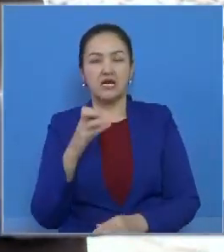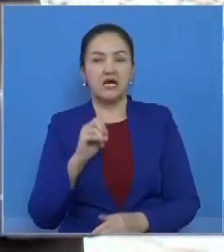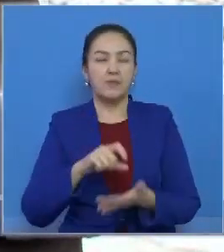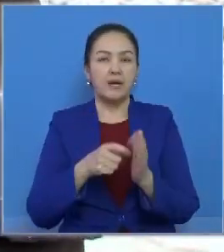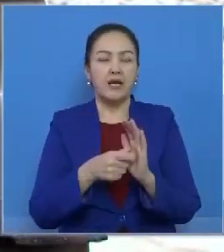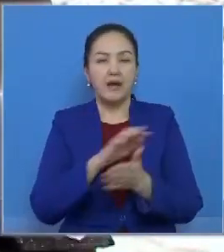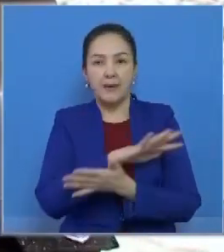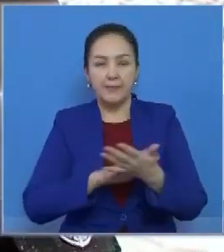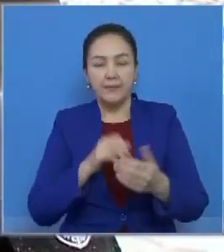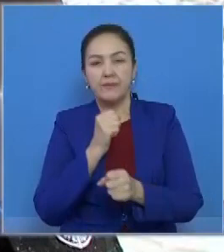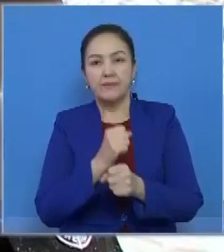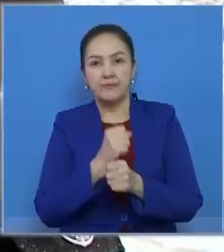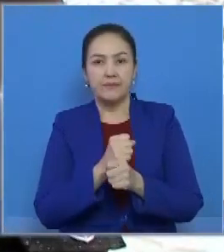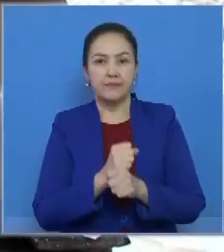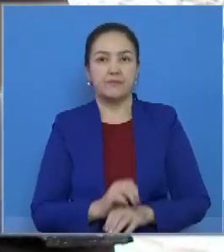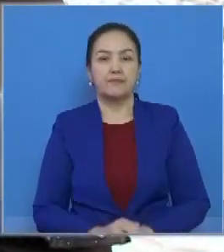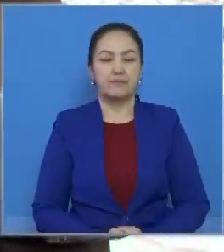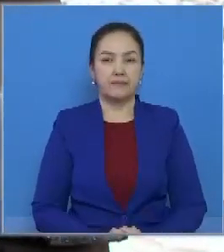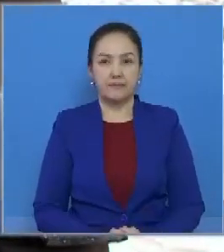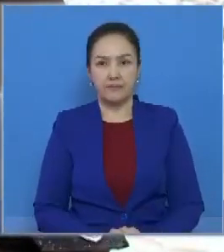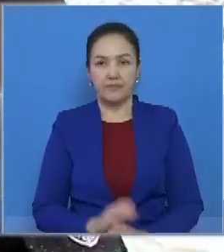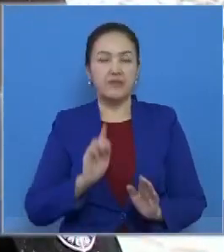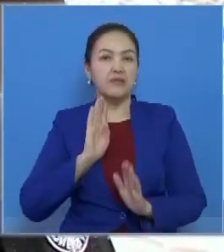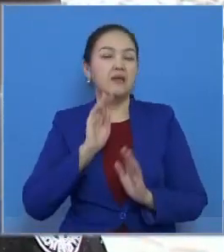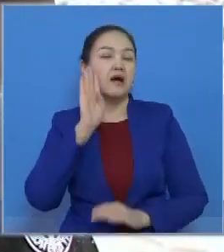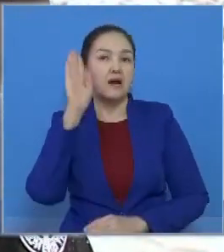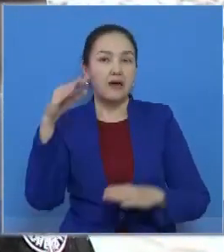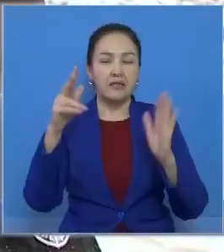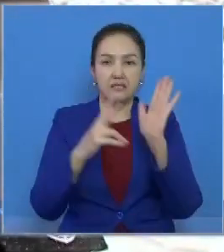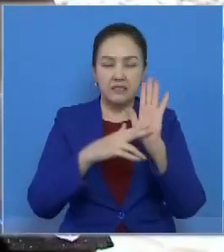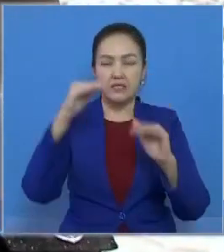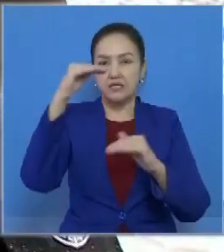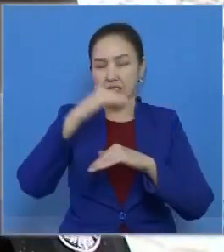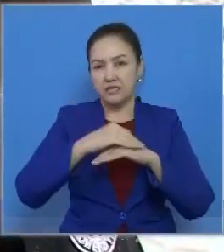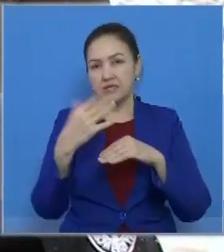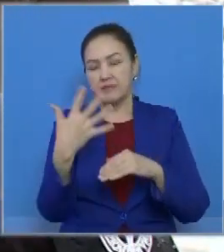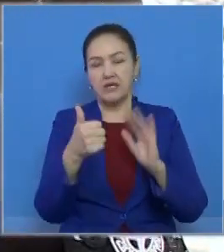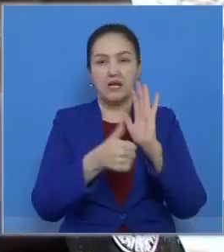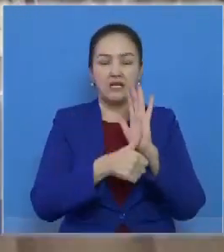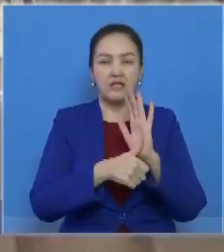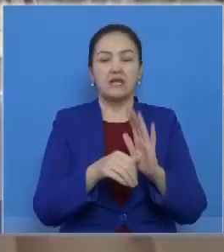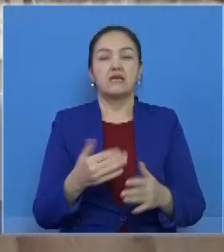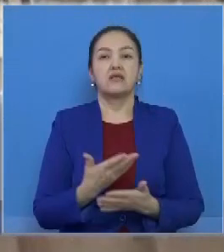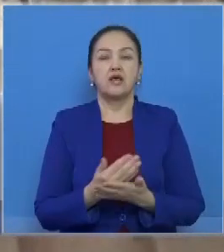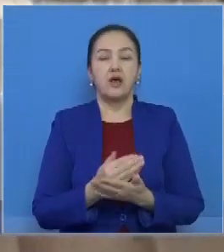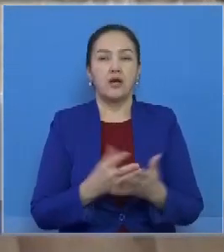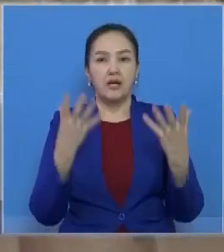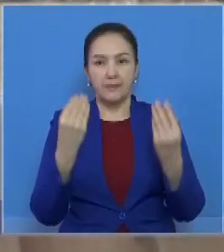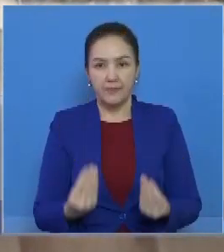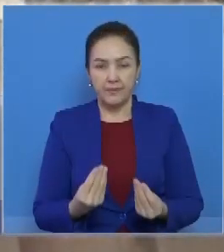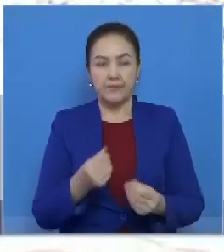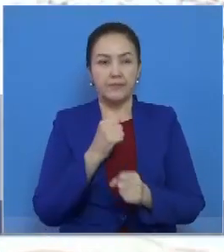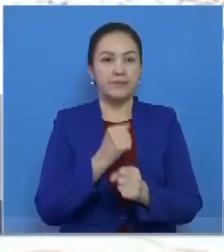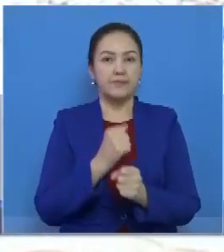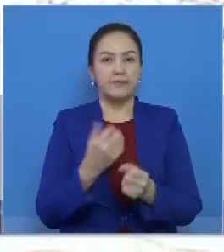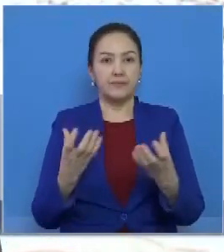кесте бойынша жұмыс жасаймыз. Таңғы 8-ден кешкі 5-6-ға дейін күнделікті бізде жұмыс. Және